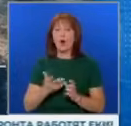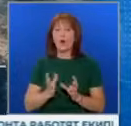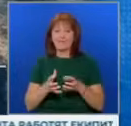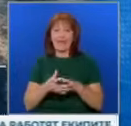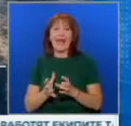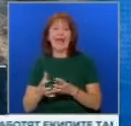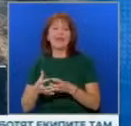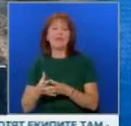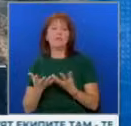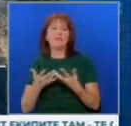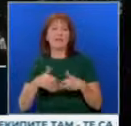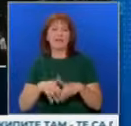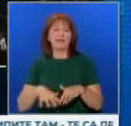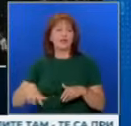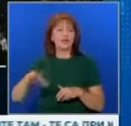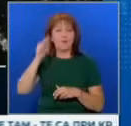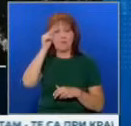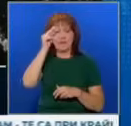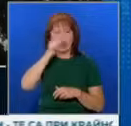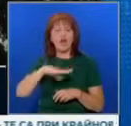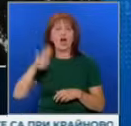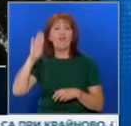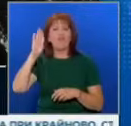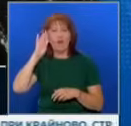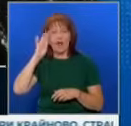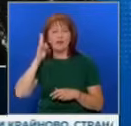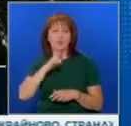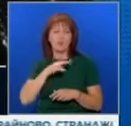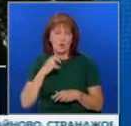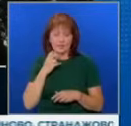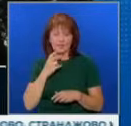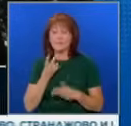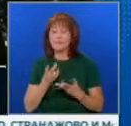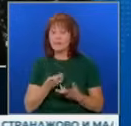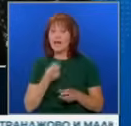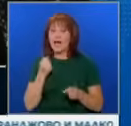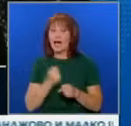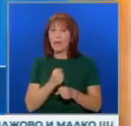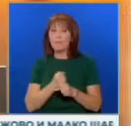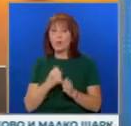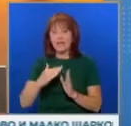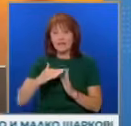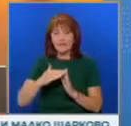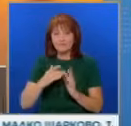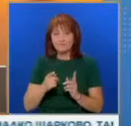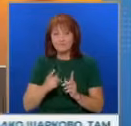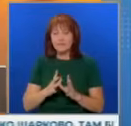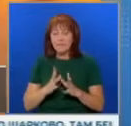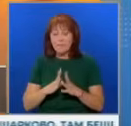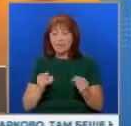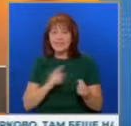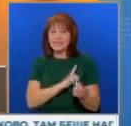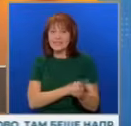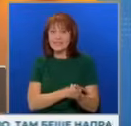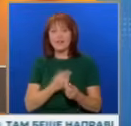екипи и техника в страната, както и военнослужащи и жандармерия. Огнеборците работят на ръба на силите си. Има и